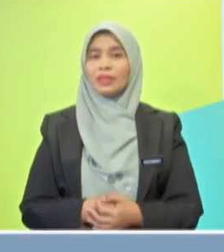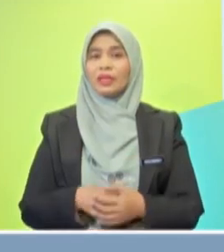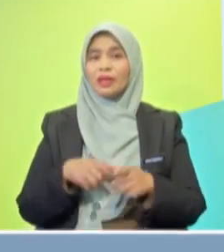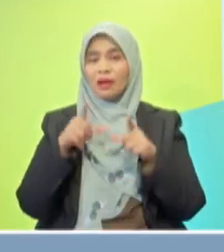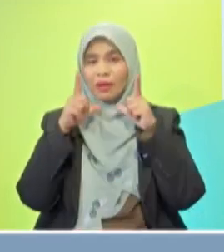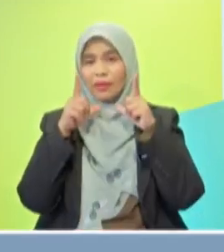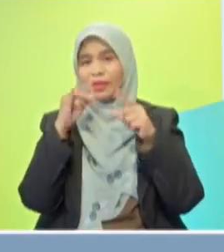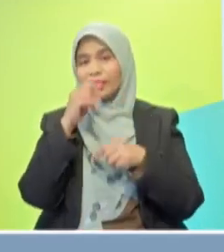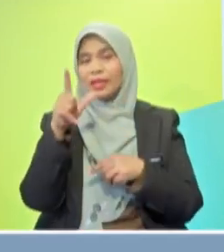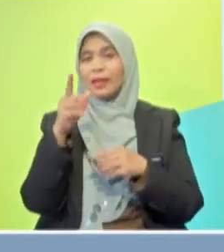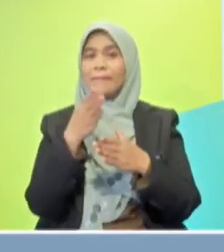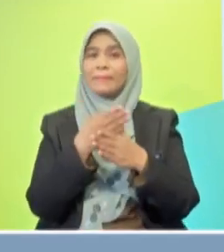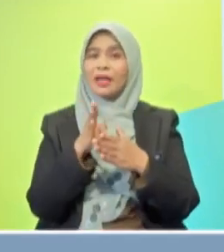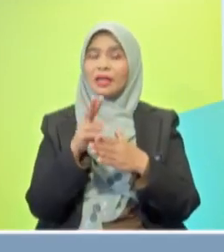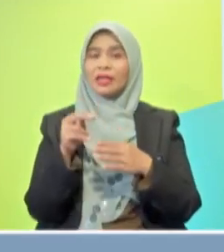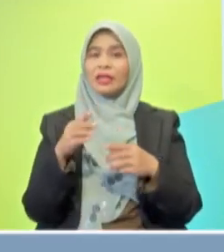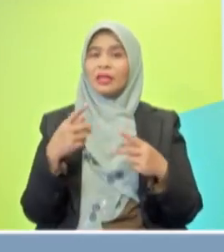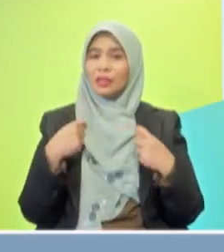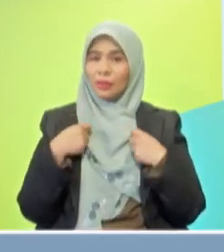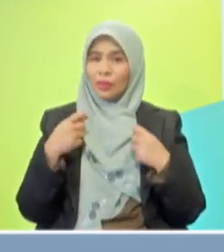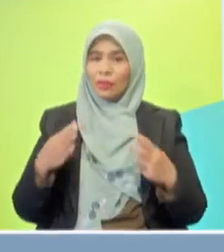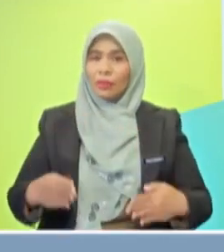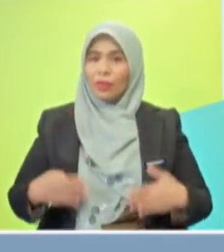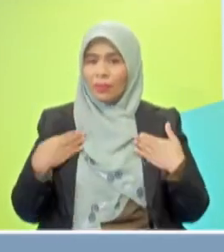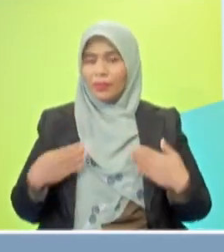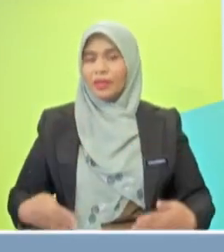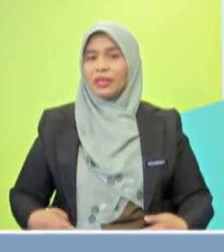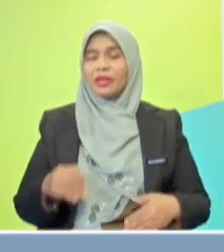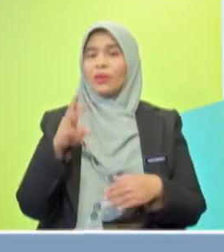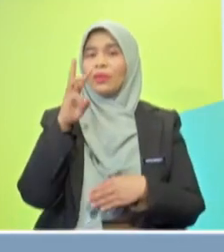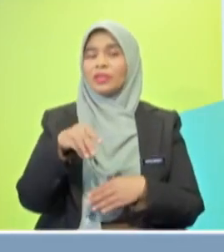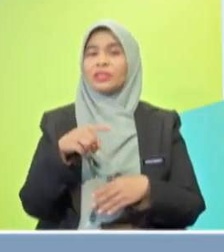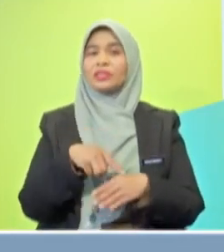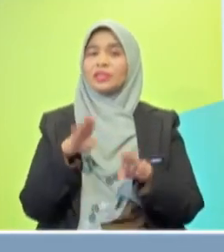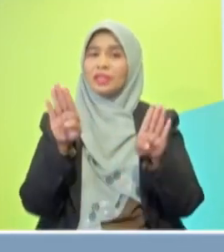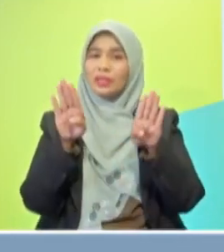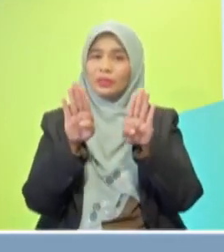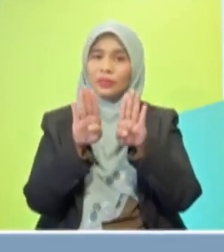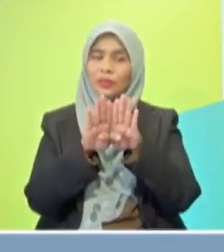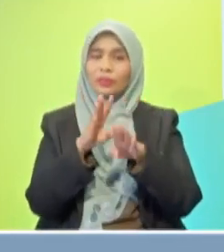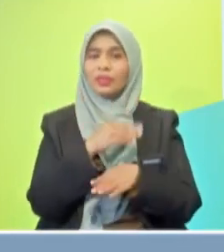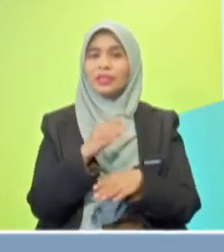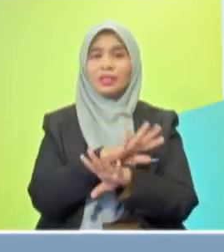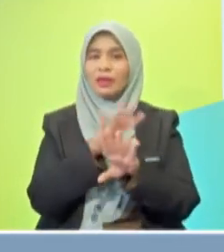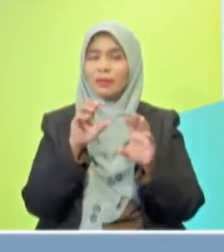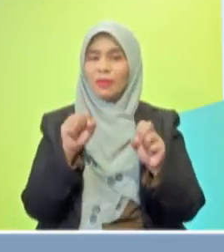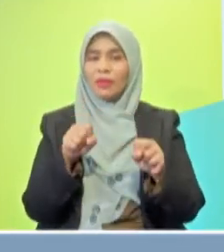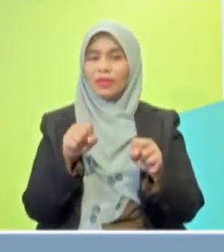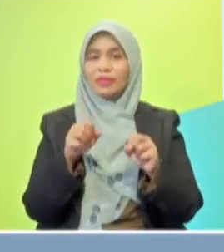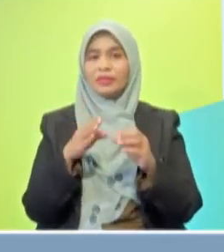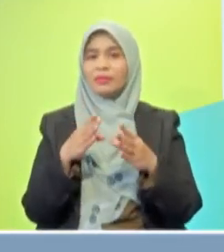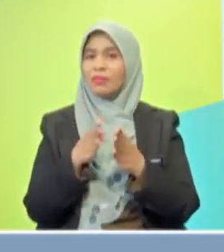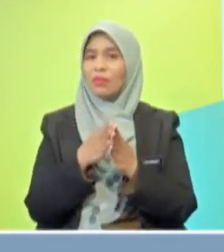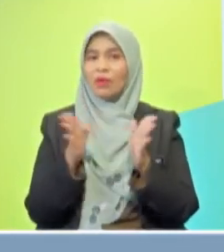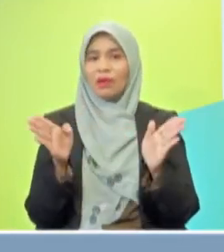Aurat ialah bahagian tubuh badan yang wajib ditutup dan tidak boleh didedahkan.